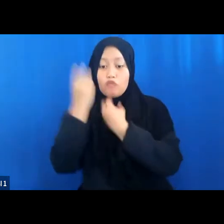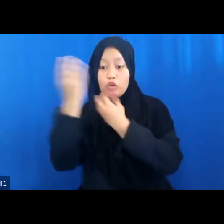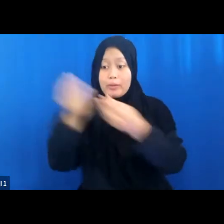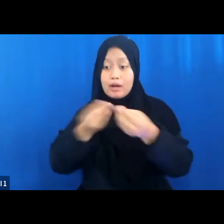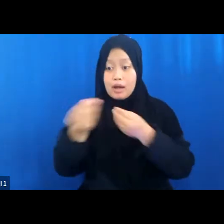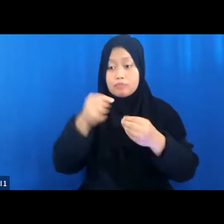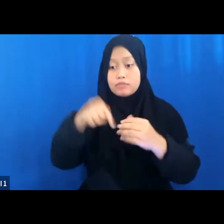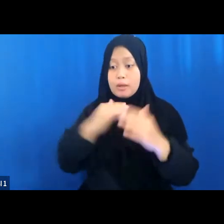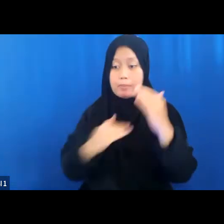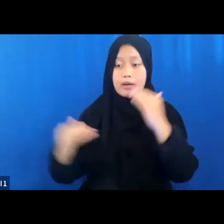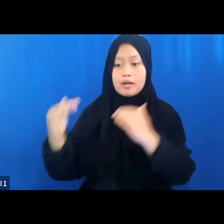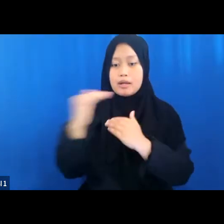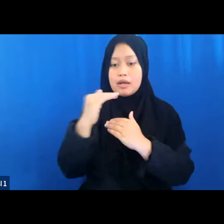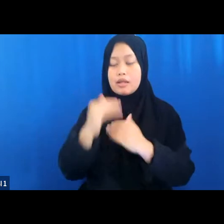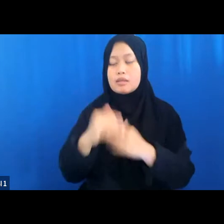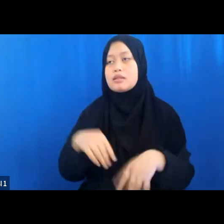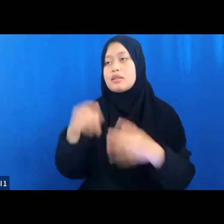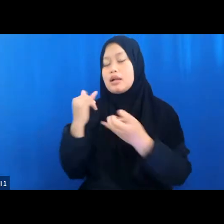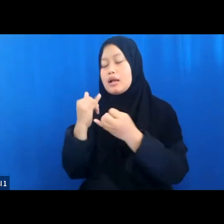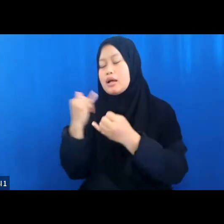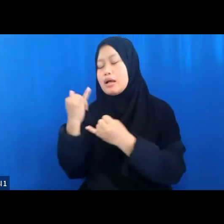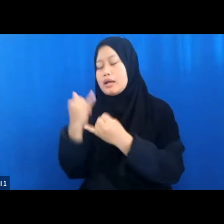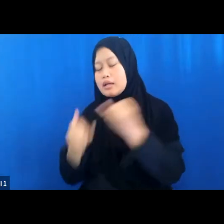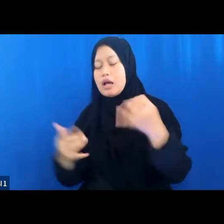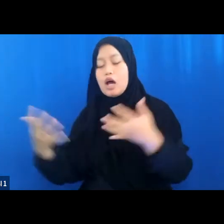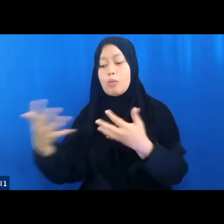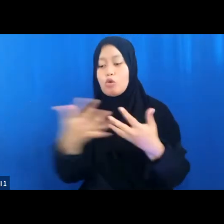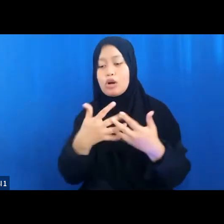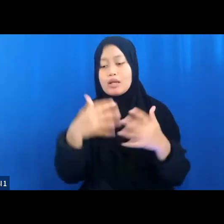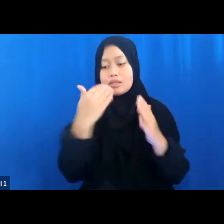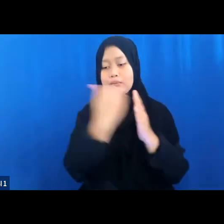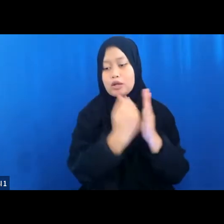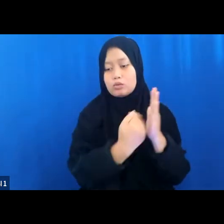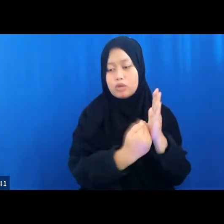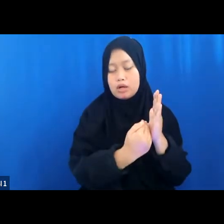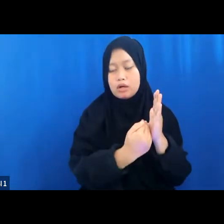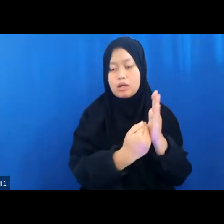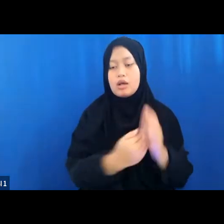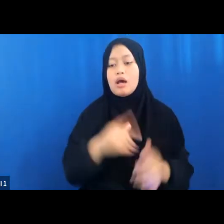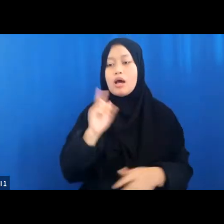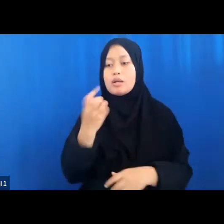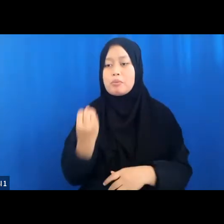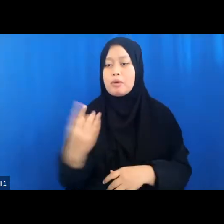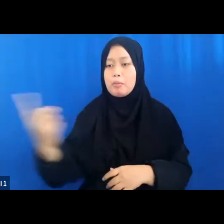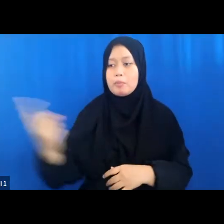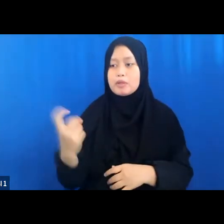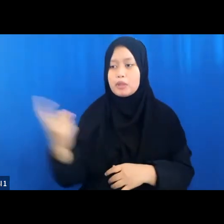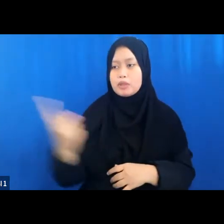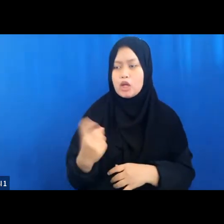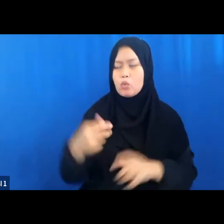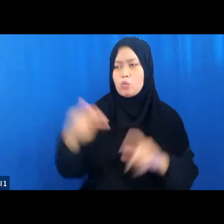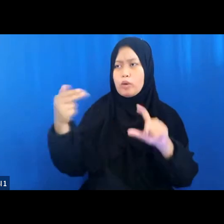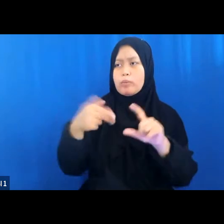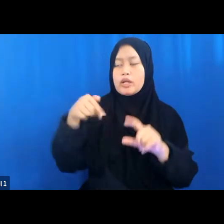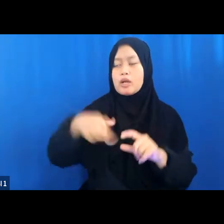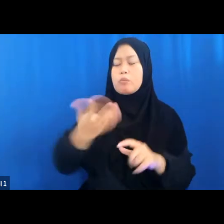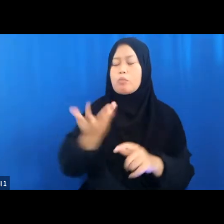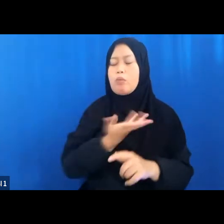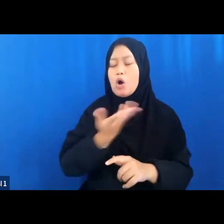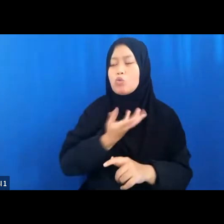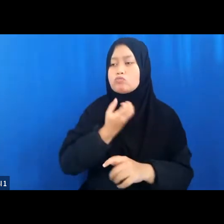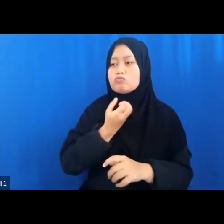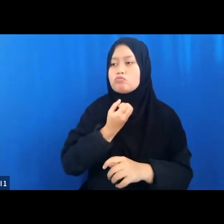dan terakhir harmonisasi regulasi nah terkait dengan itu ada beberapa pertanyaan yang webinar ini hendak